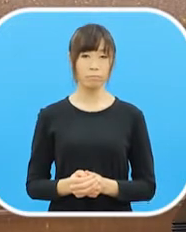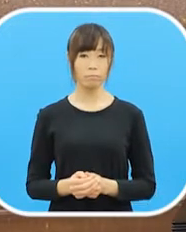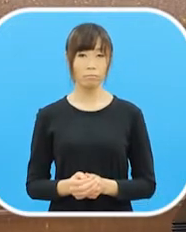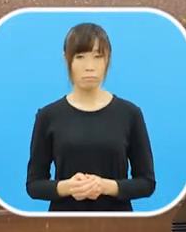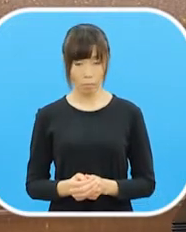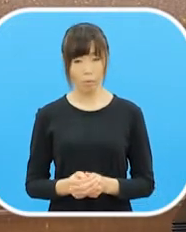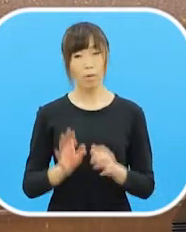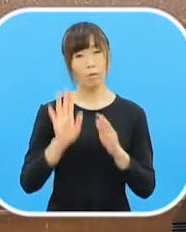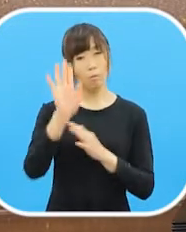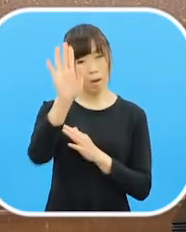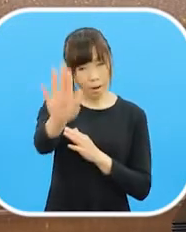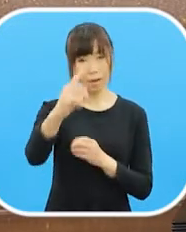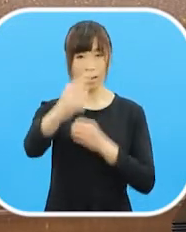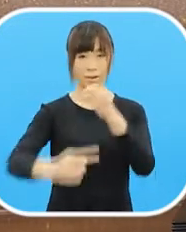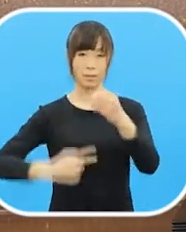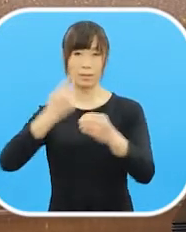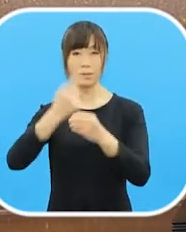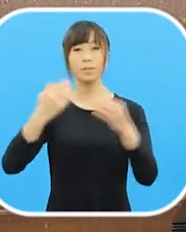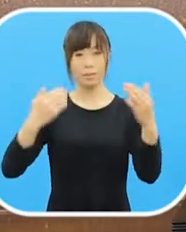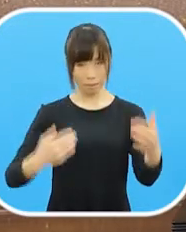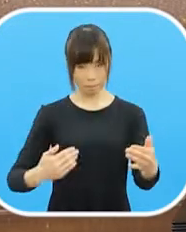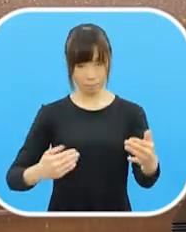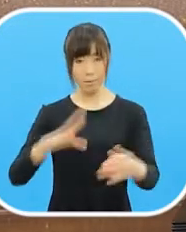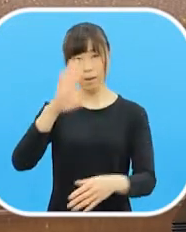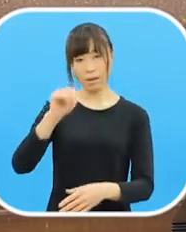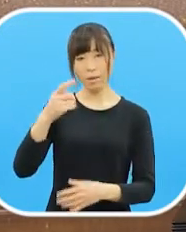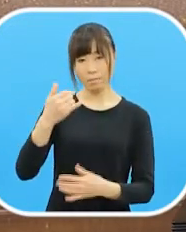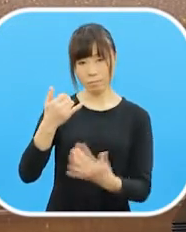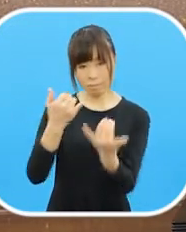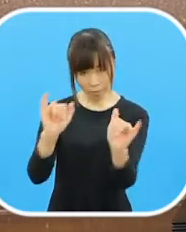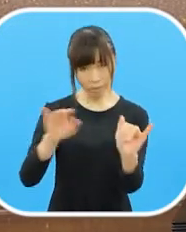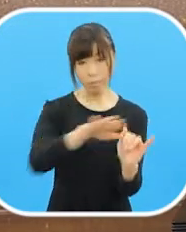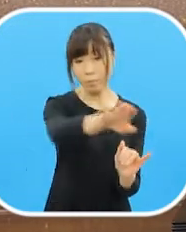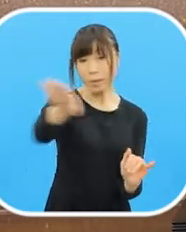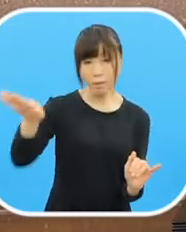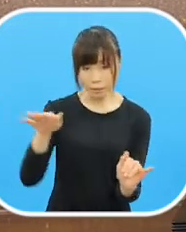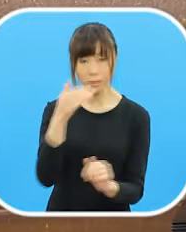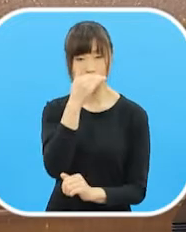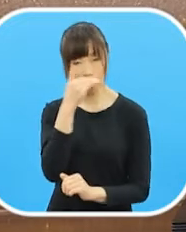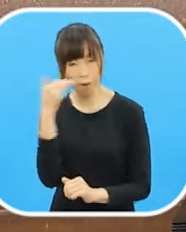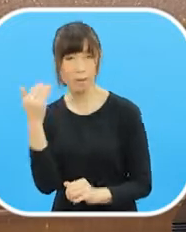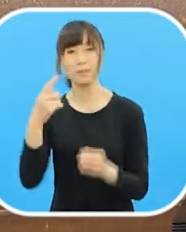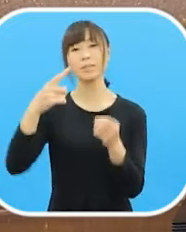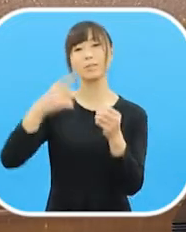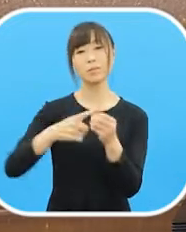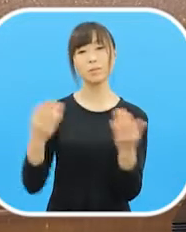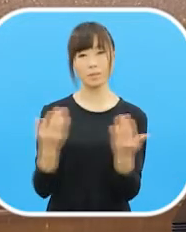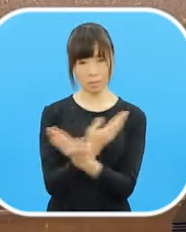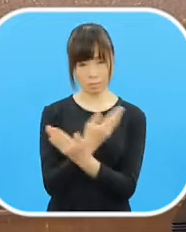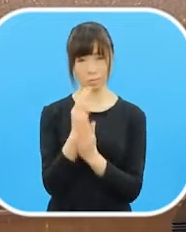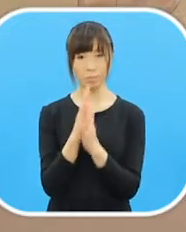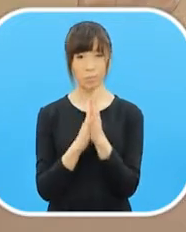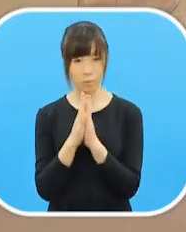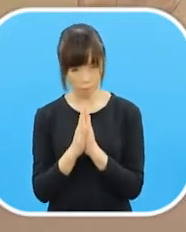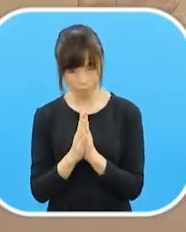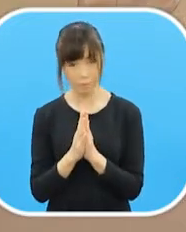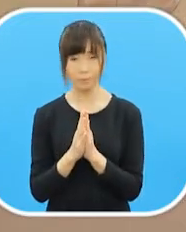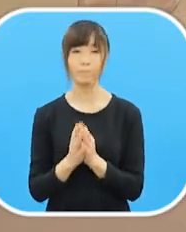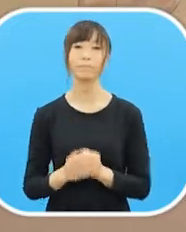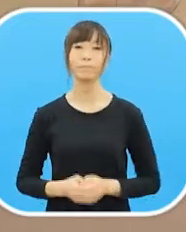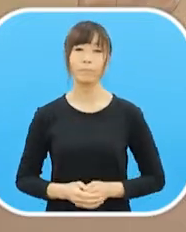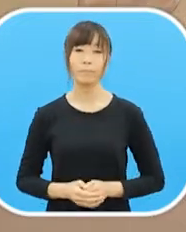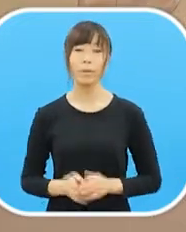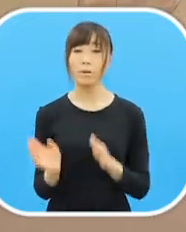この1年、県民の皆様にとって素晴らしい年になりますようにお祈りいたします。さ